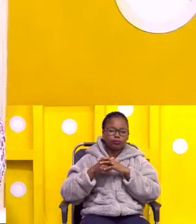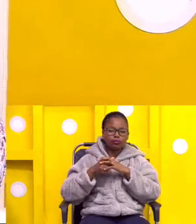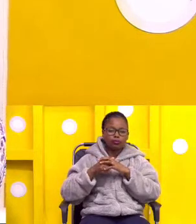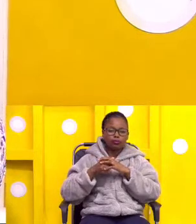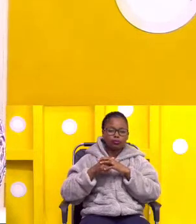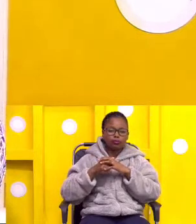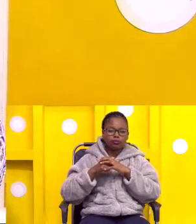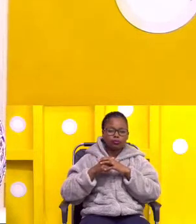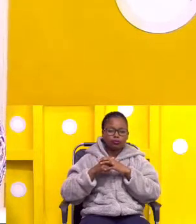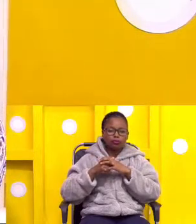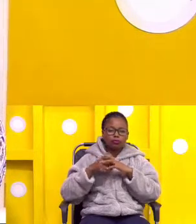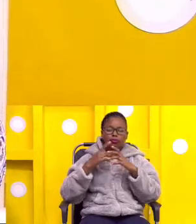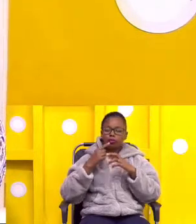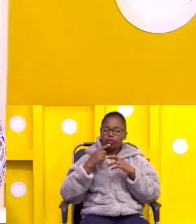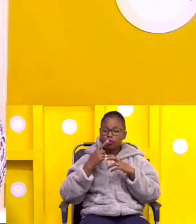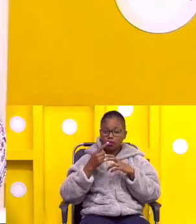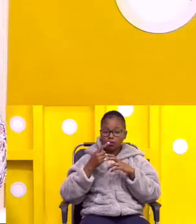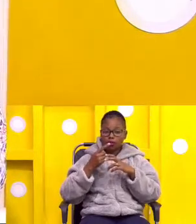Naendera kuira,